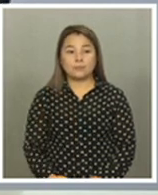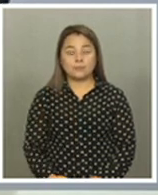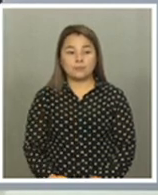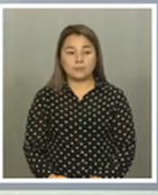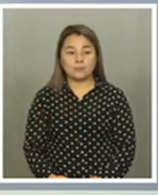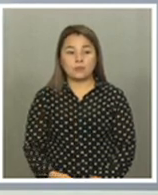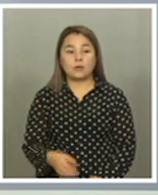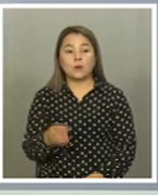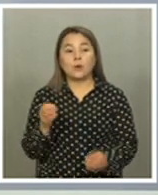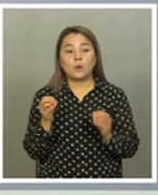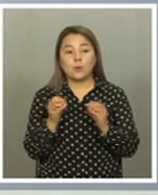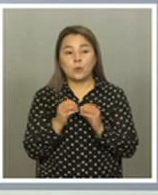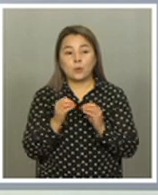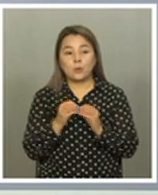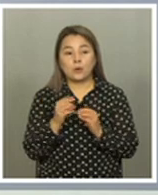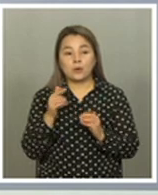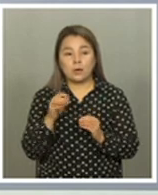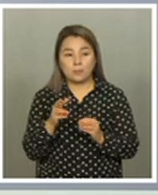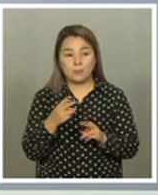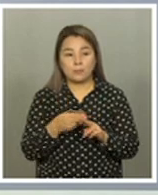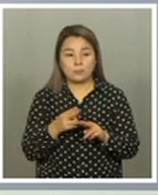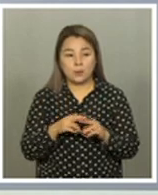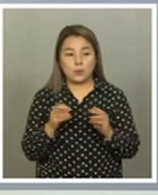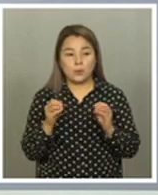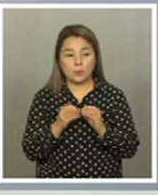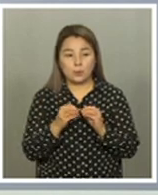Қосамыз 10 грамм. Міне, бұл 10 грамм.